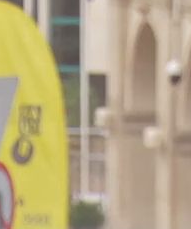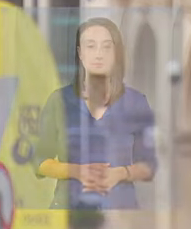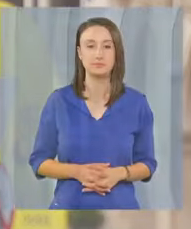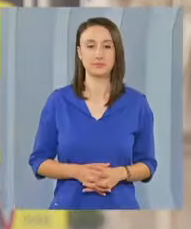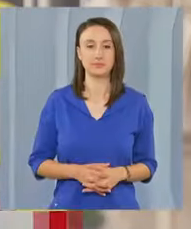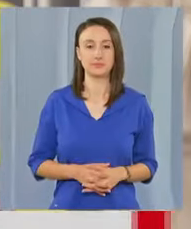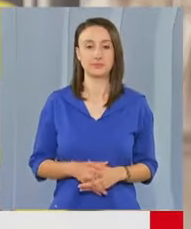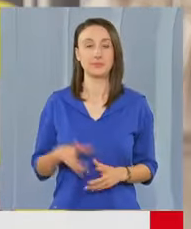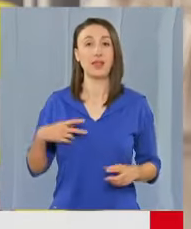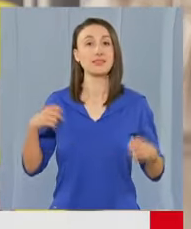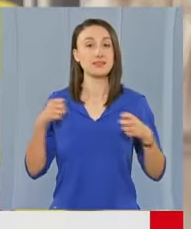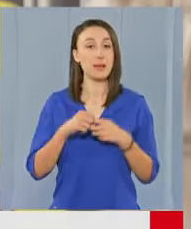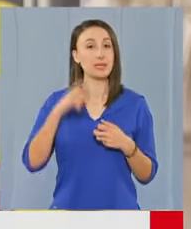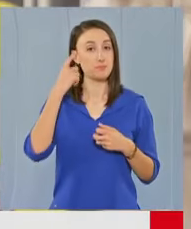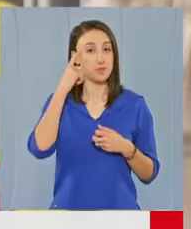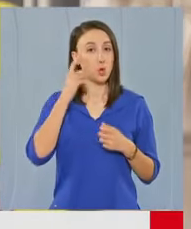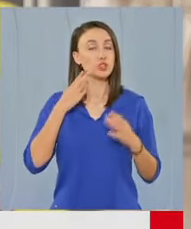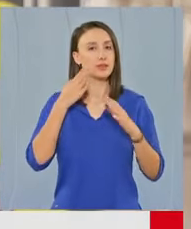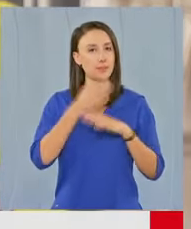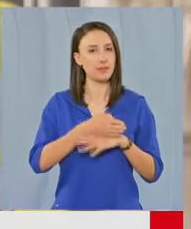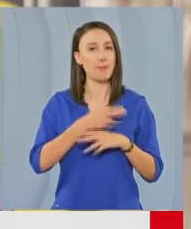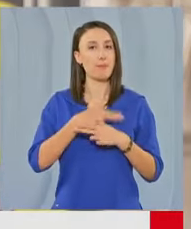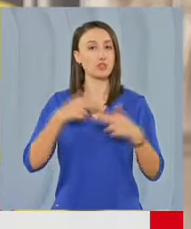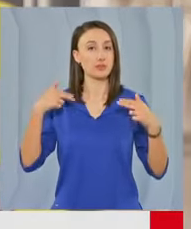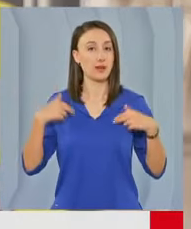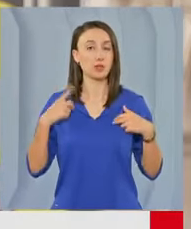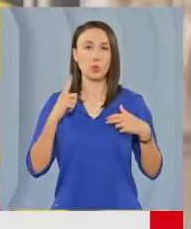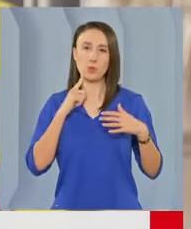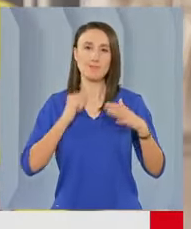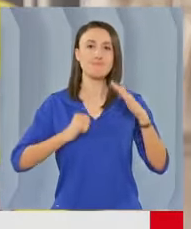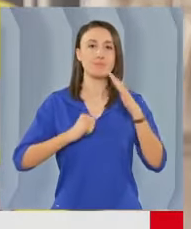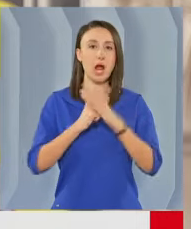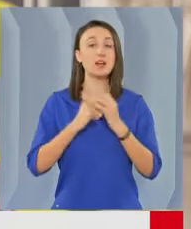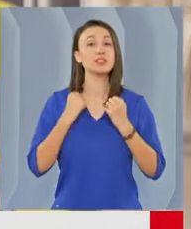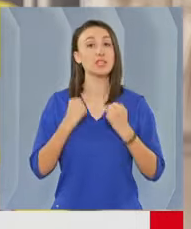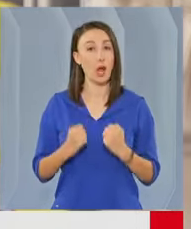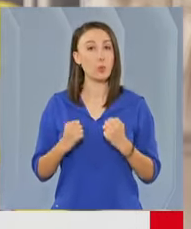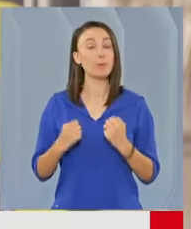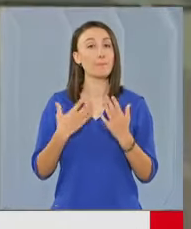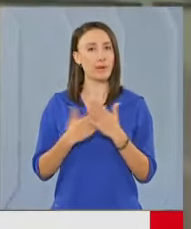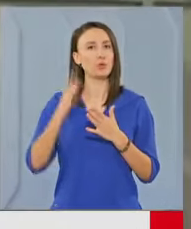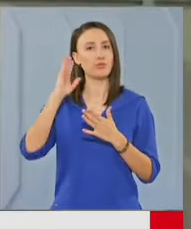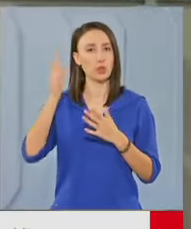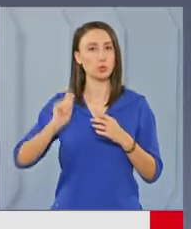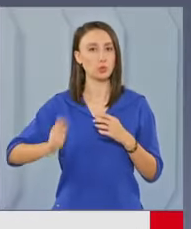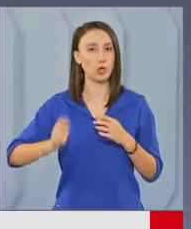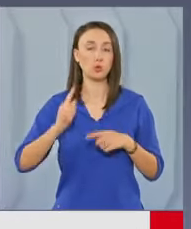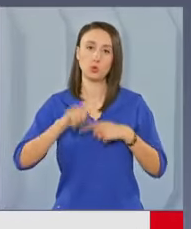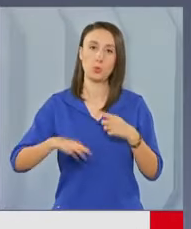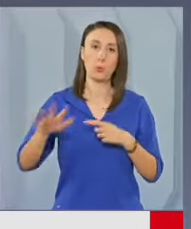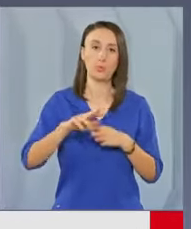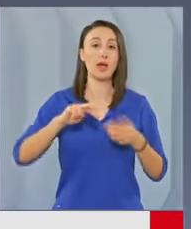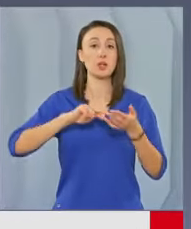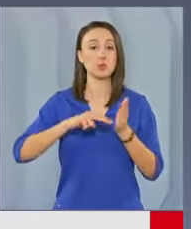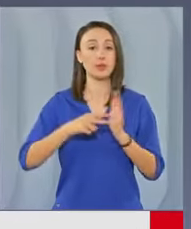examenul psihologic pentru admiterea în magistratură s a dovedit a fi un prag extrem de dificil pentru viitorii magistrați după publicarea rezultatelor la